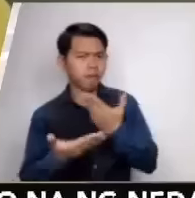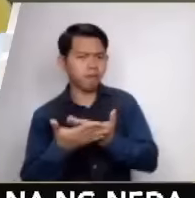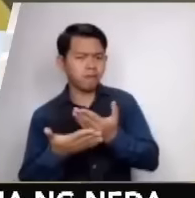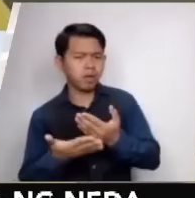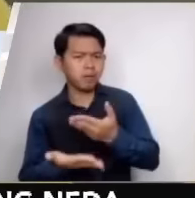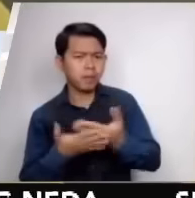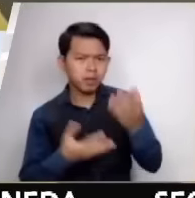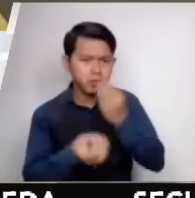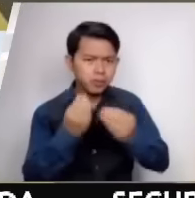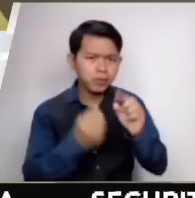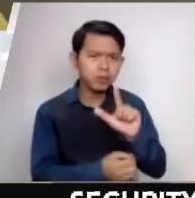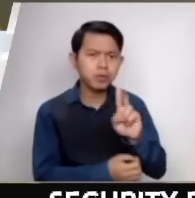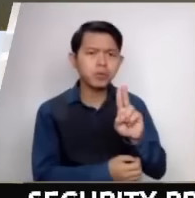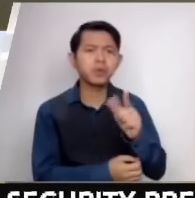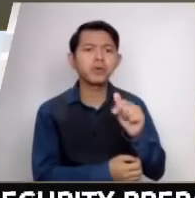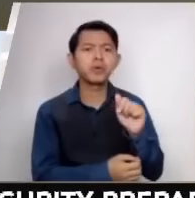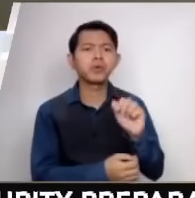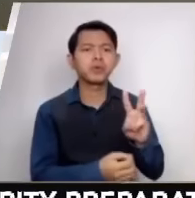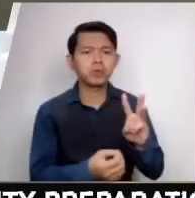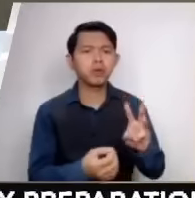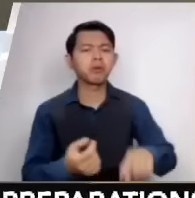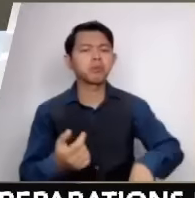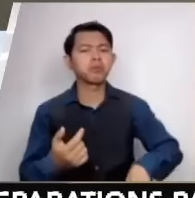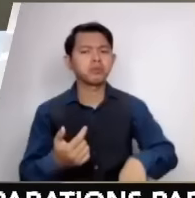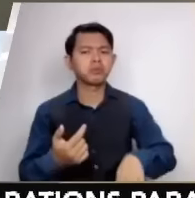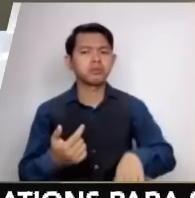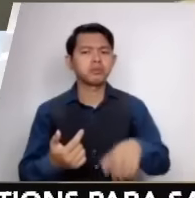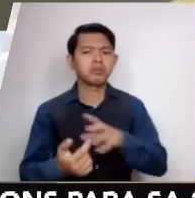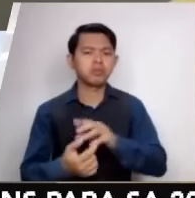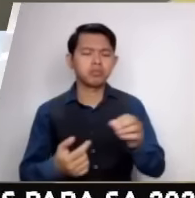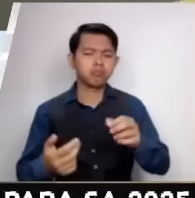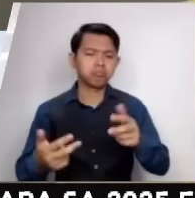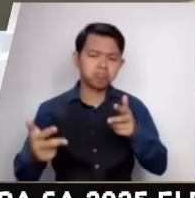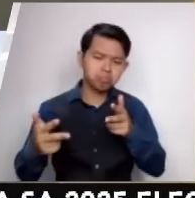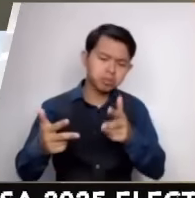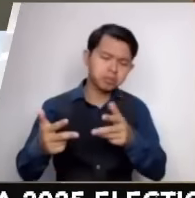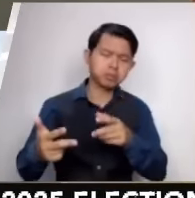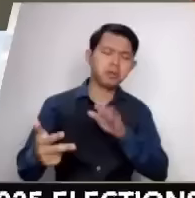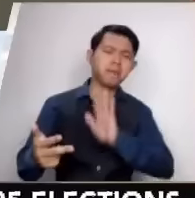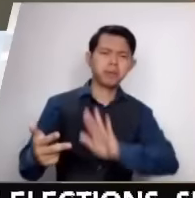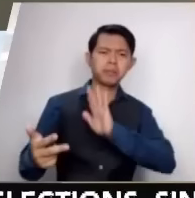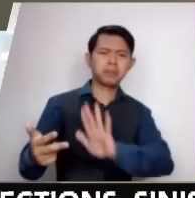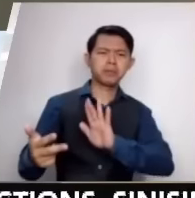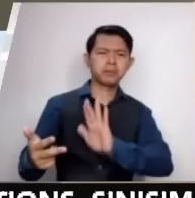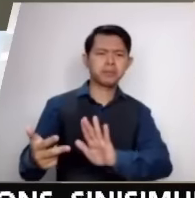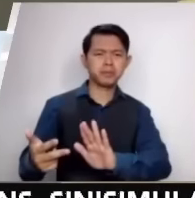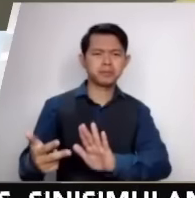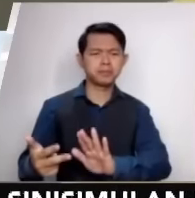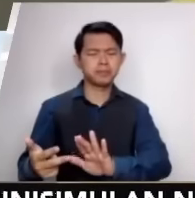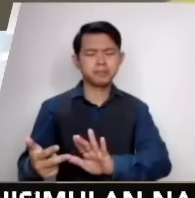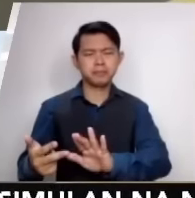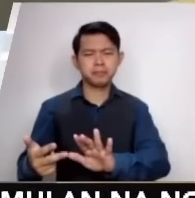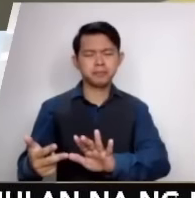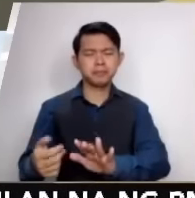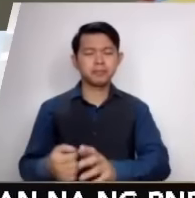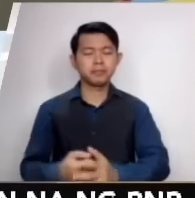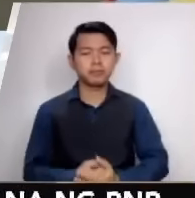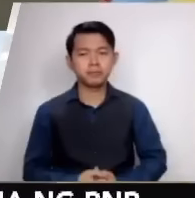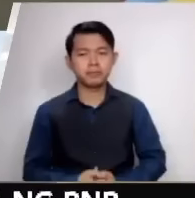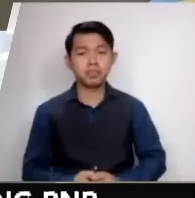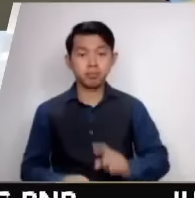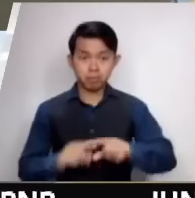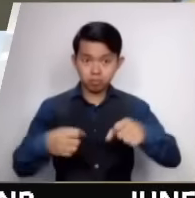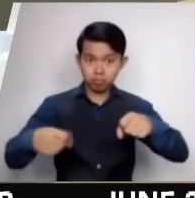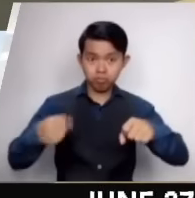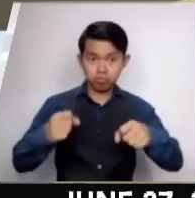namin sila, no? Pininaan. Ayun lang po. Hindi nyo kinuha yung motorsiklo? Hindi po. Hindi rin kayo na-hold